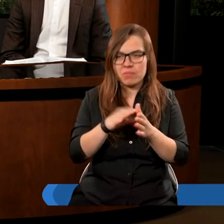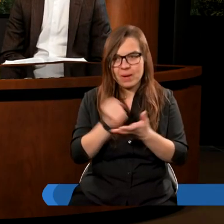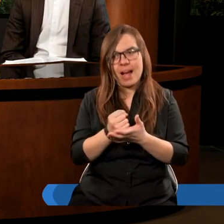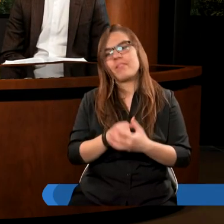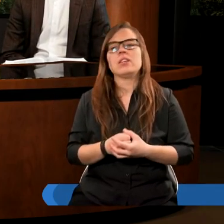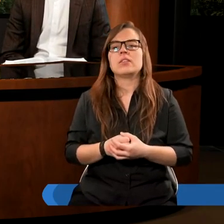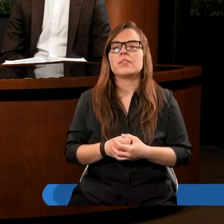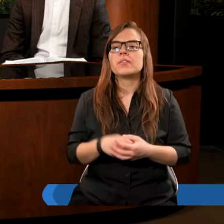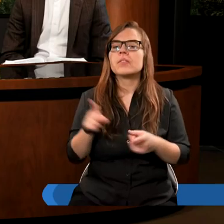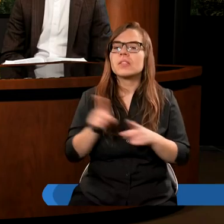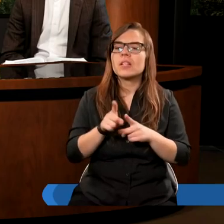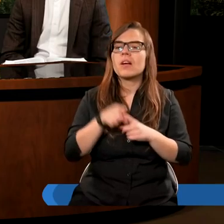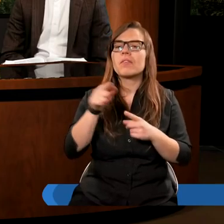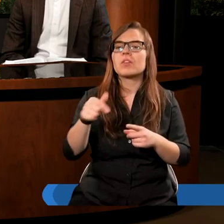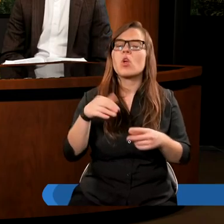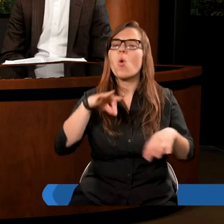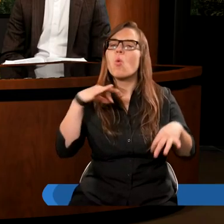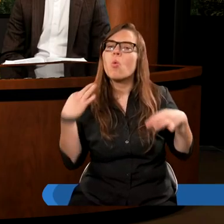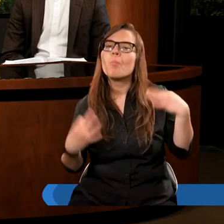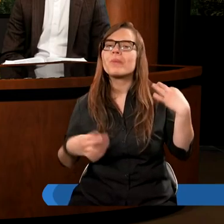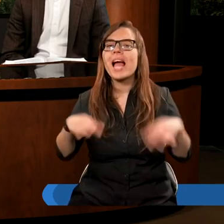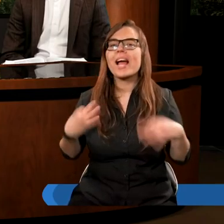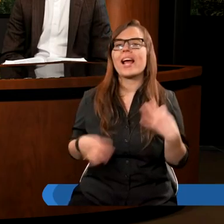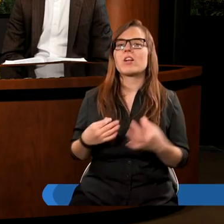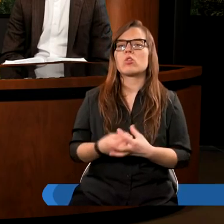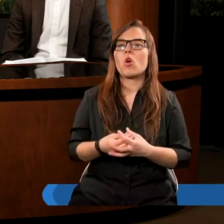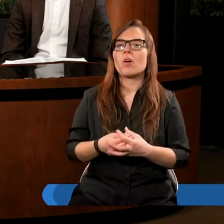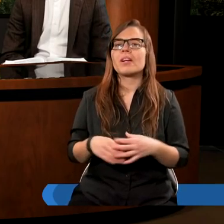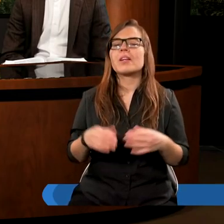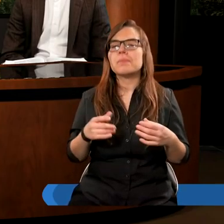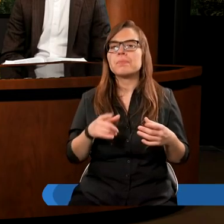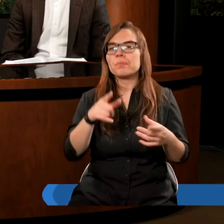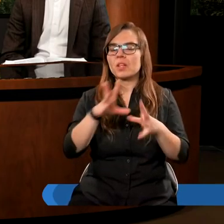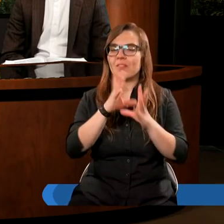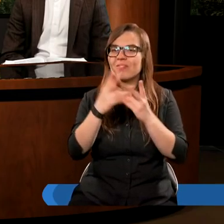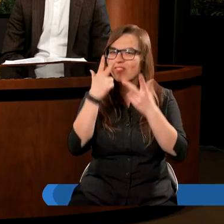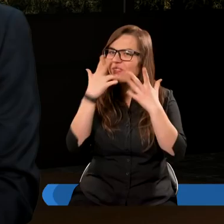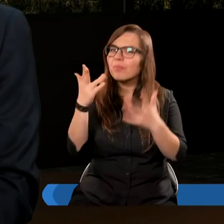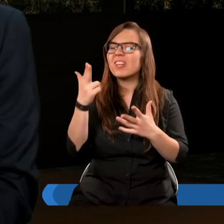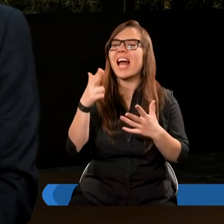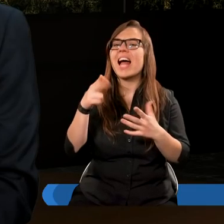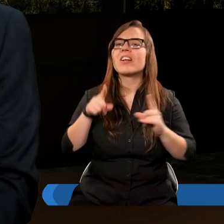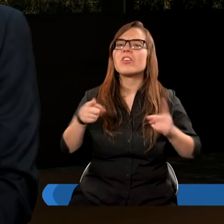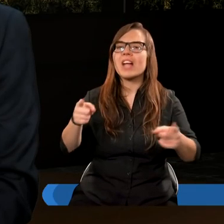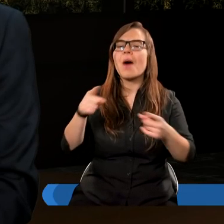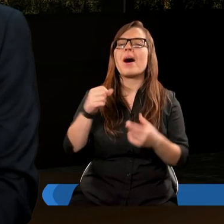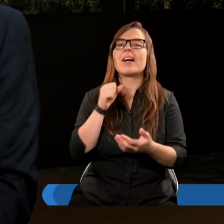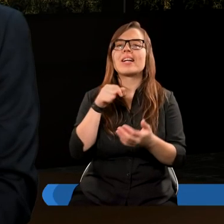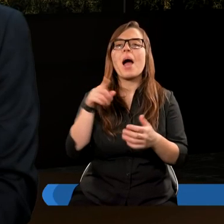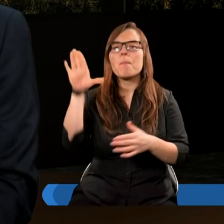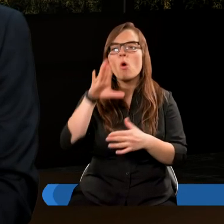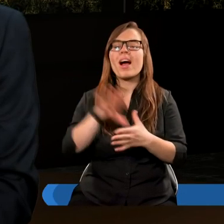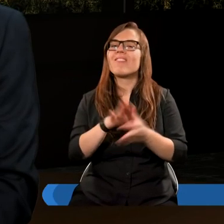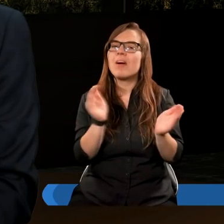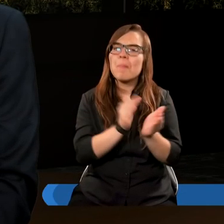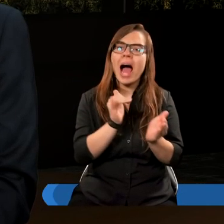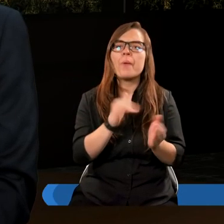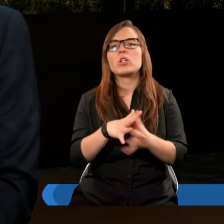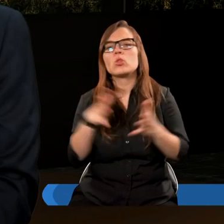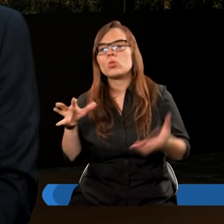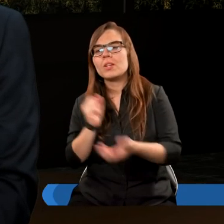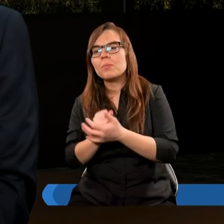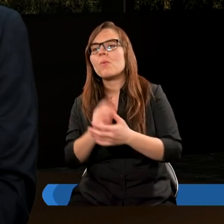taką umiejętność przedstawiania tego Pana Boga i w małych, i w dużych sprawach. Bo często ludzie mówią,